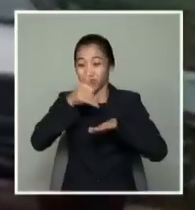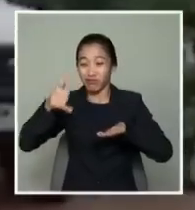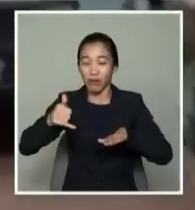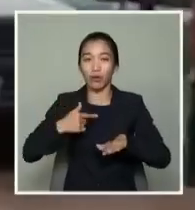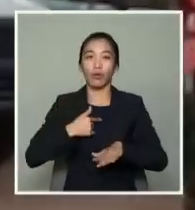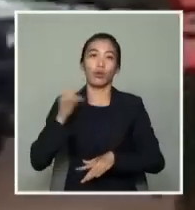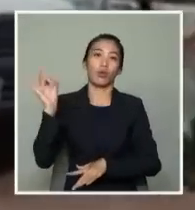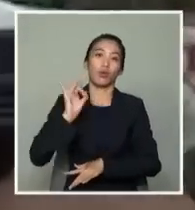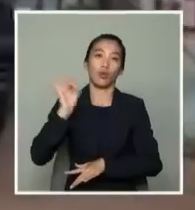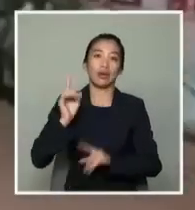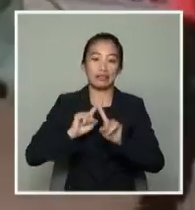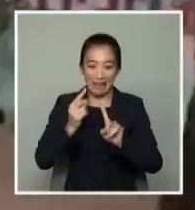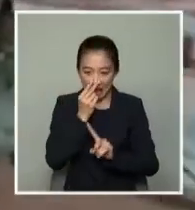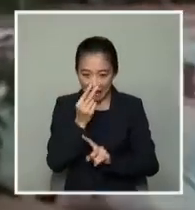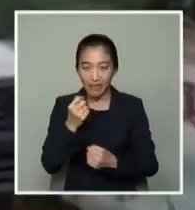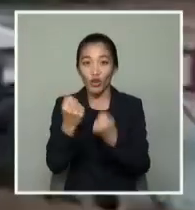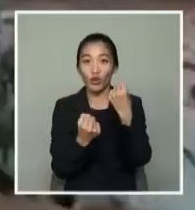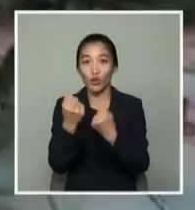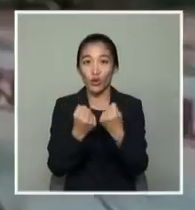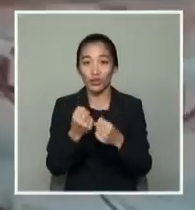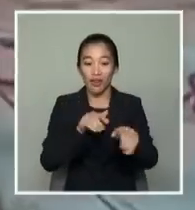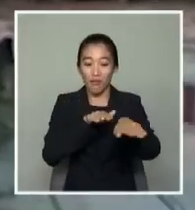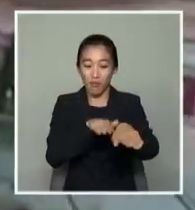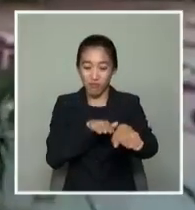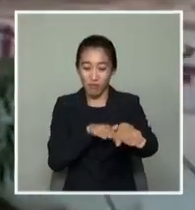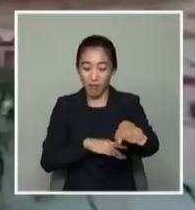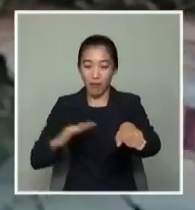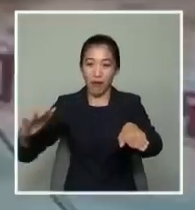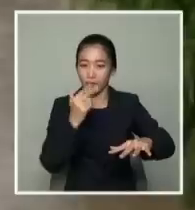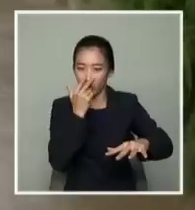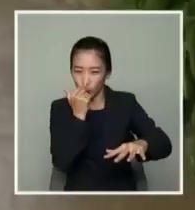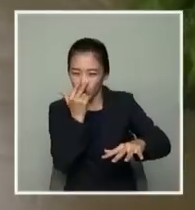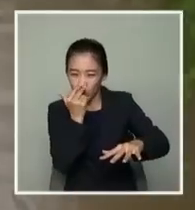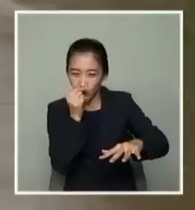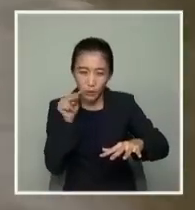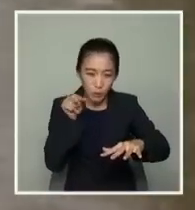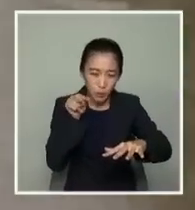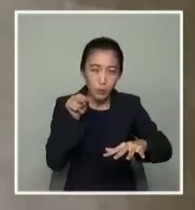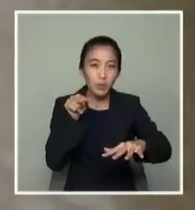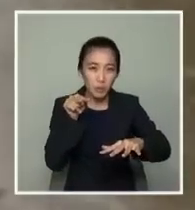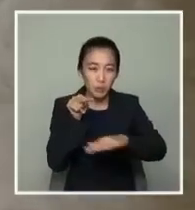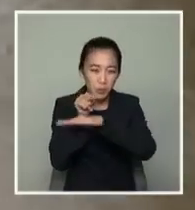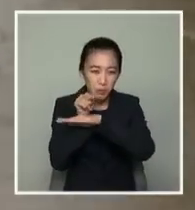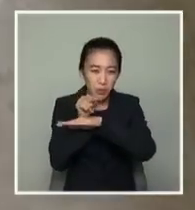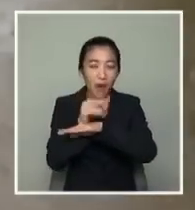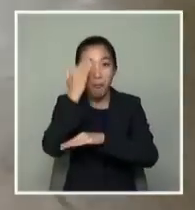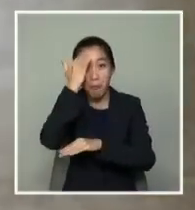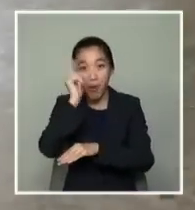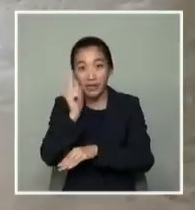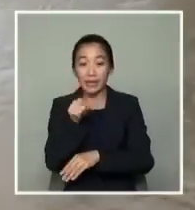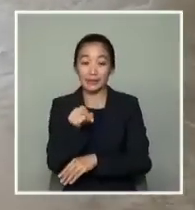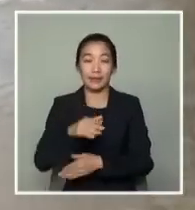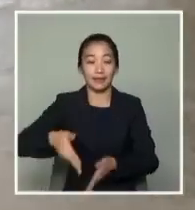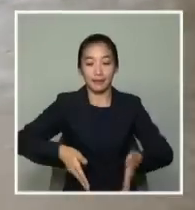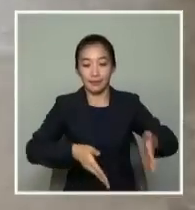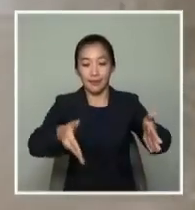พานเสียหายสิคะจากการถูกขูดขีดคราวนี้ให้คุณผู้ชมได้เห็นภาพเลยระดับน้ำในลำคล